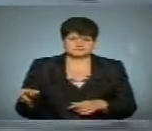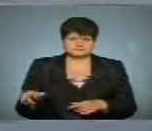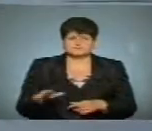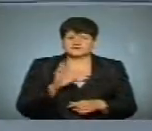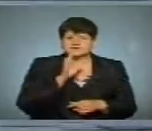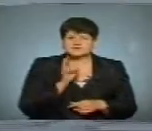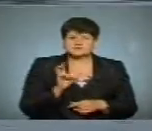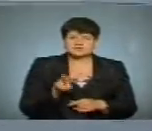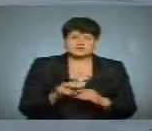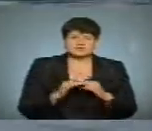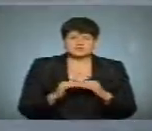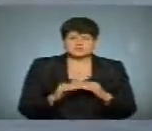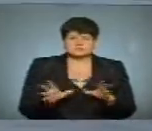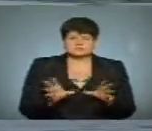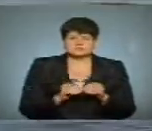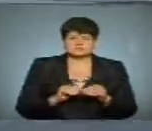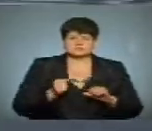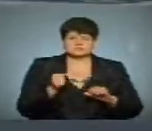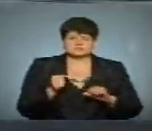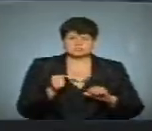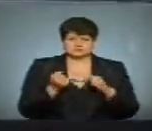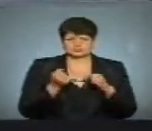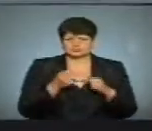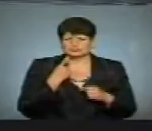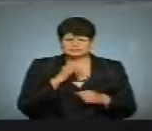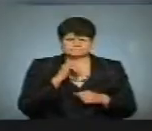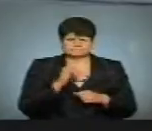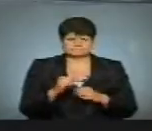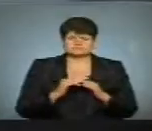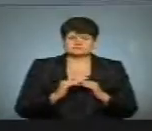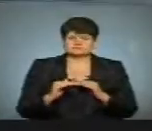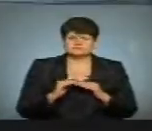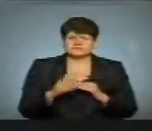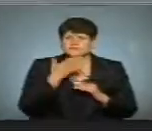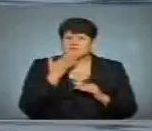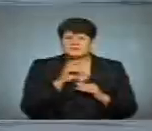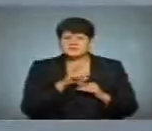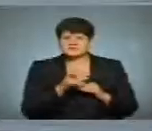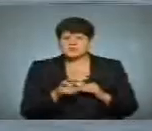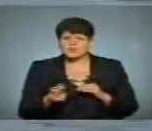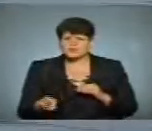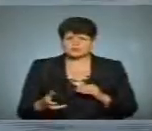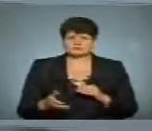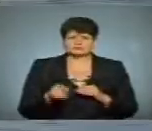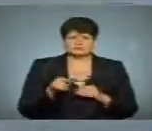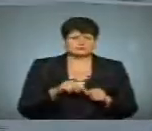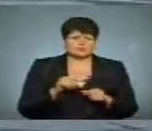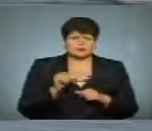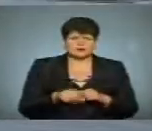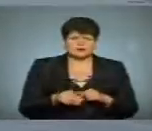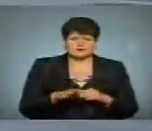Гоменюк прийшла на пляж з подругою. Поганий пляж. Нема сходів. Ну, тут окрема тема.